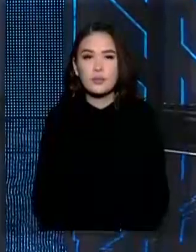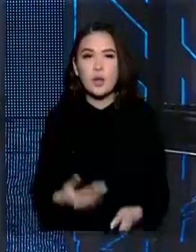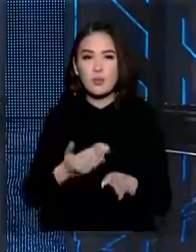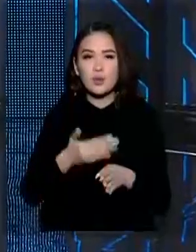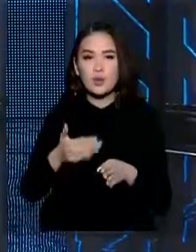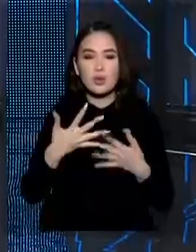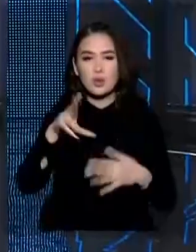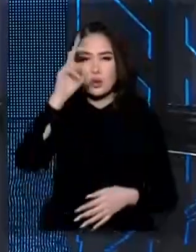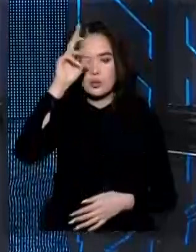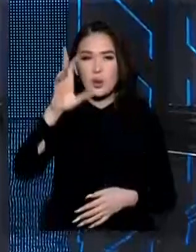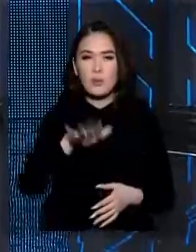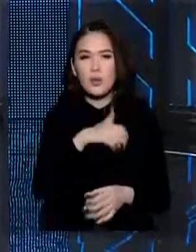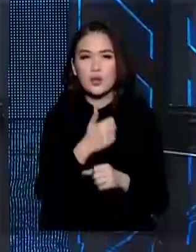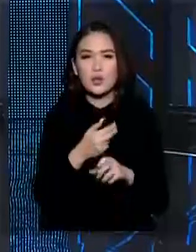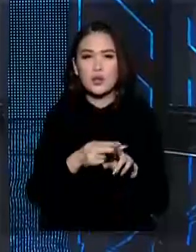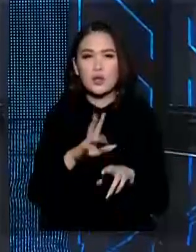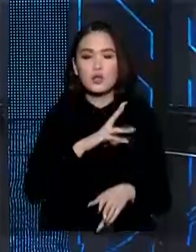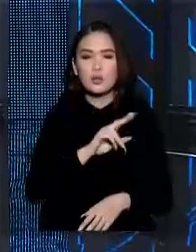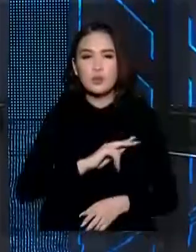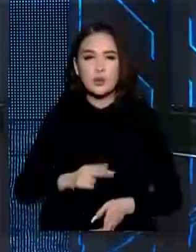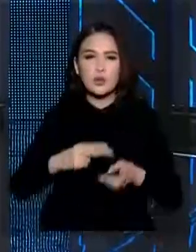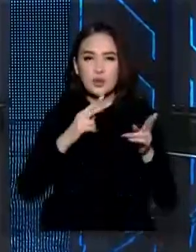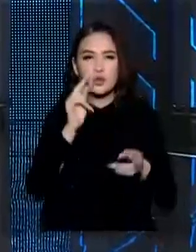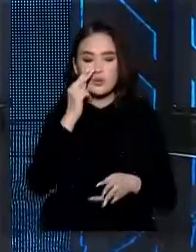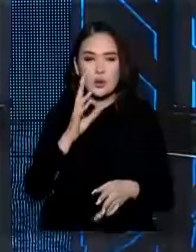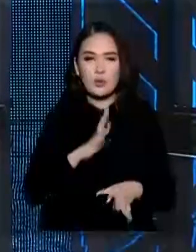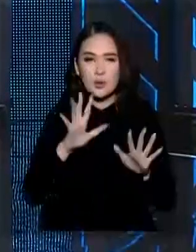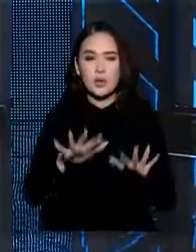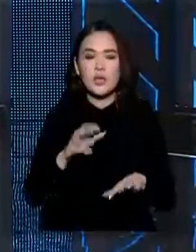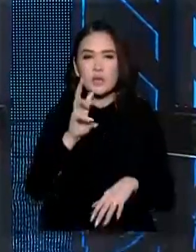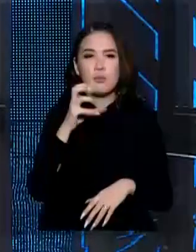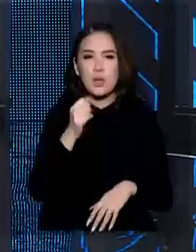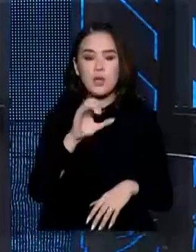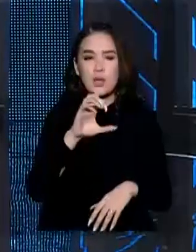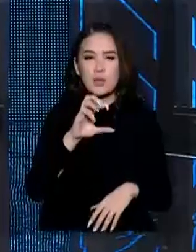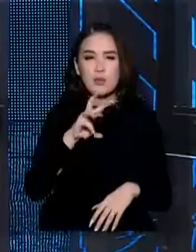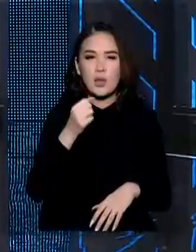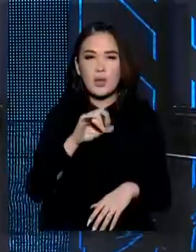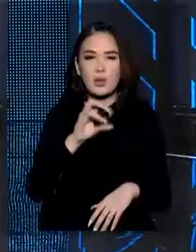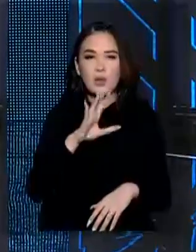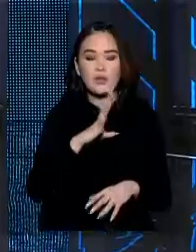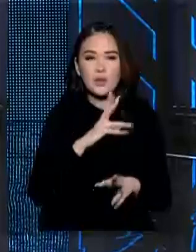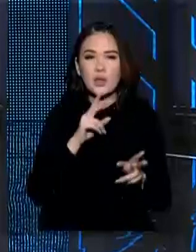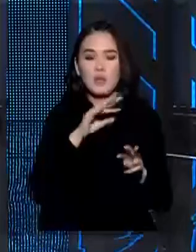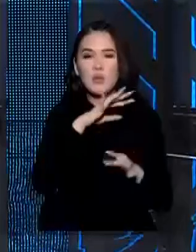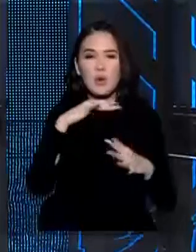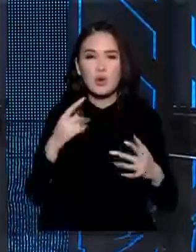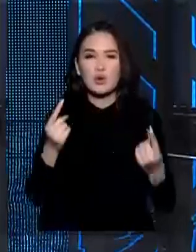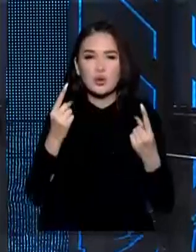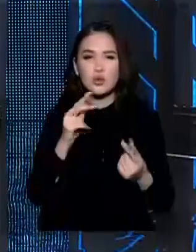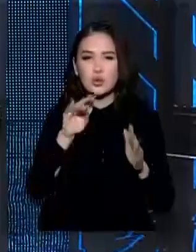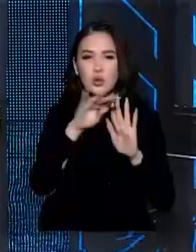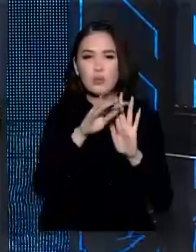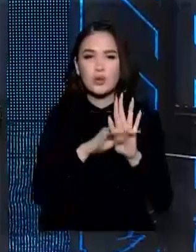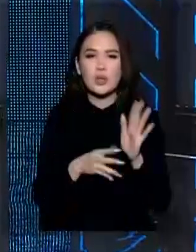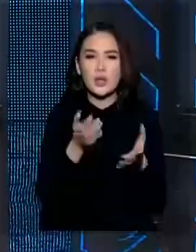Бұдан соң үкімет басшысы жұмыс сапарымен Шымкент қаласына барды. Әлихан Смайылов шаһардағы бірқатар нысанды аралап, ірі инвестициялық